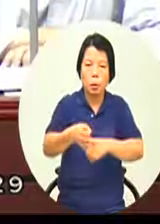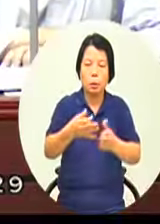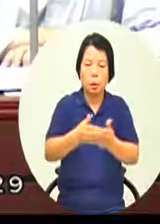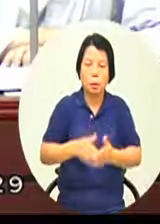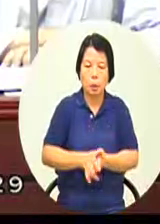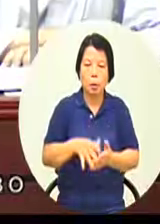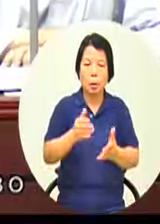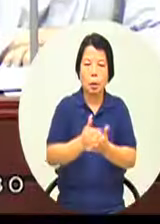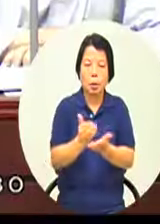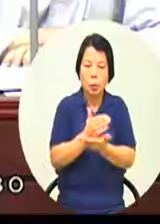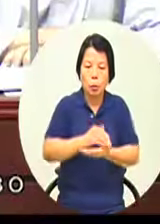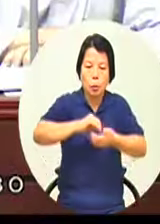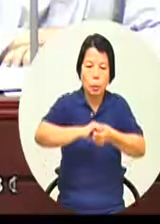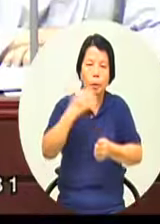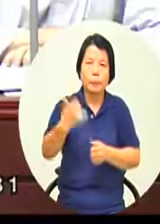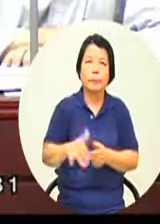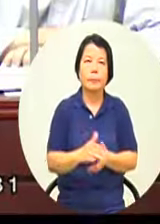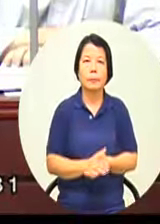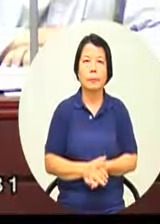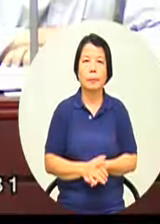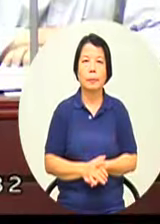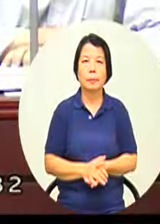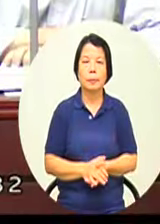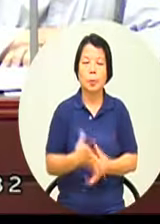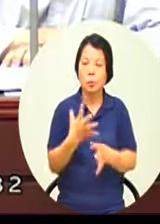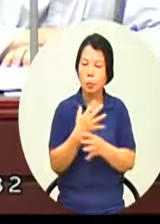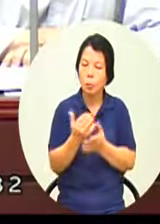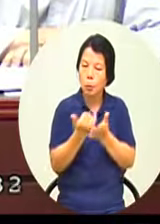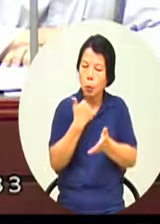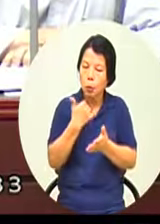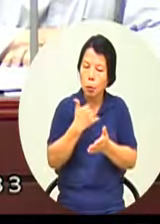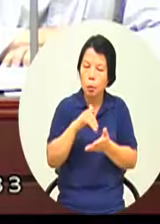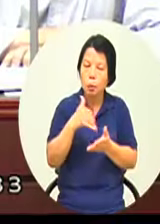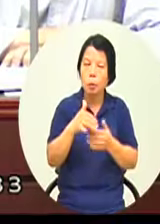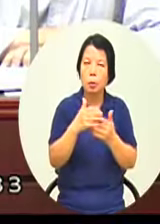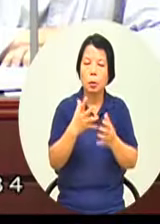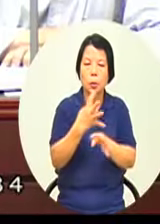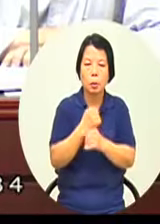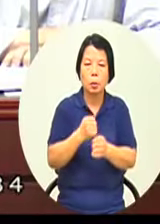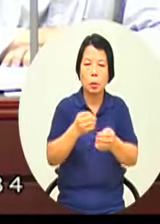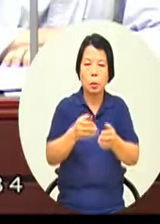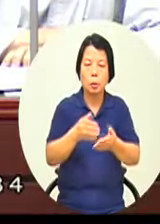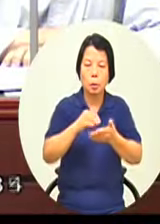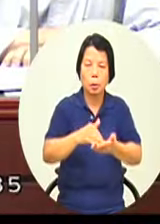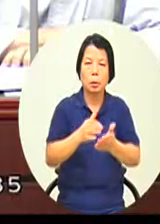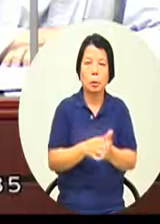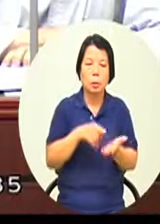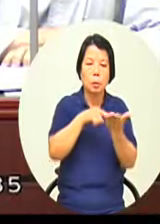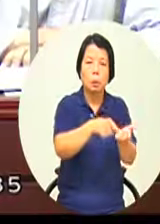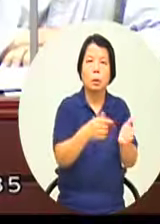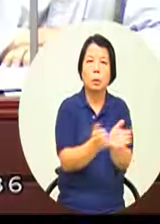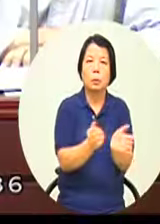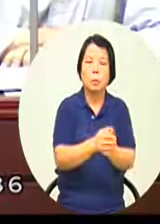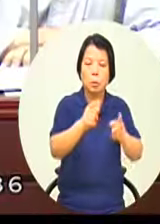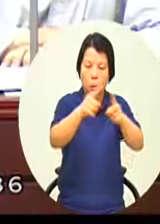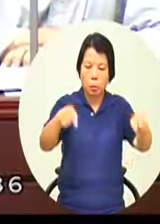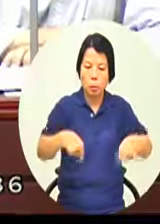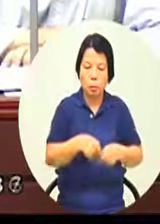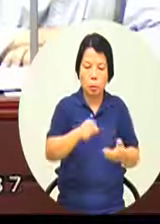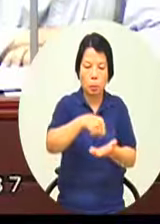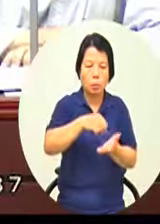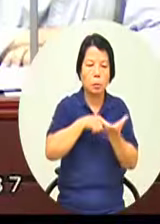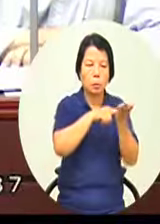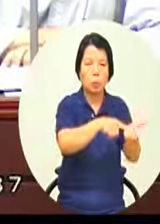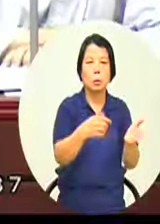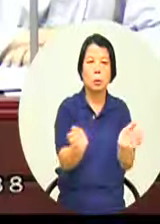定。 预计什么时候要核？ 我们其实有沟通、那个。 要预计什么时候要递啊？你们递的吗？计划接了、 计划送了，已经